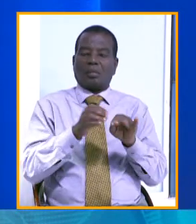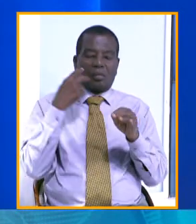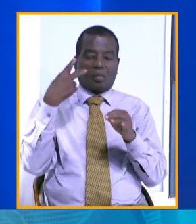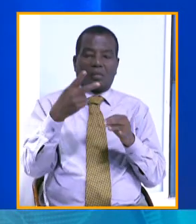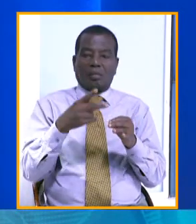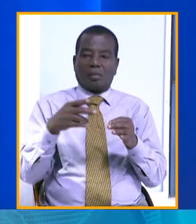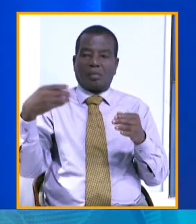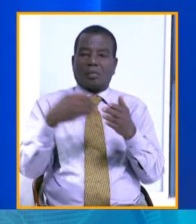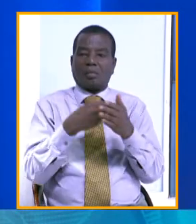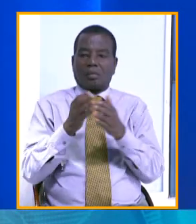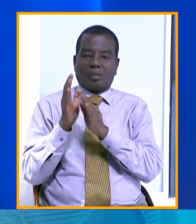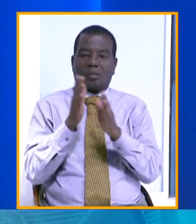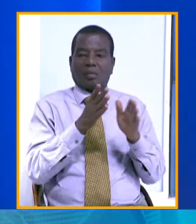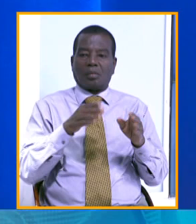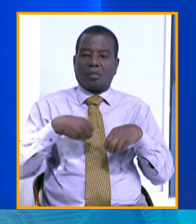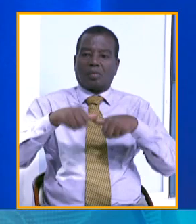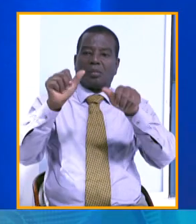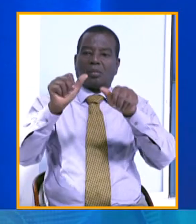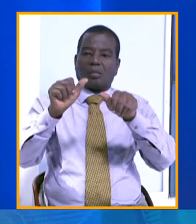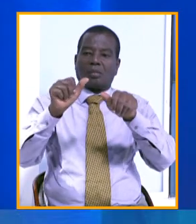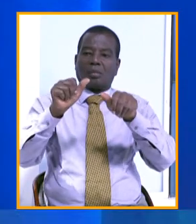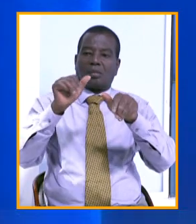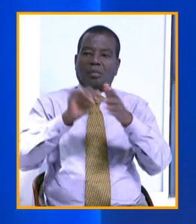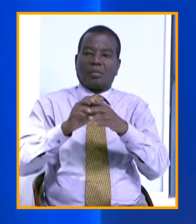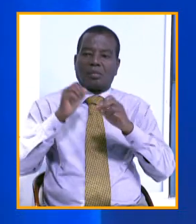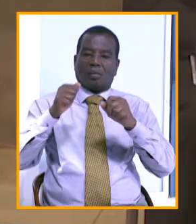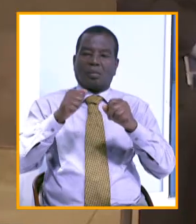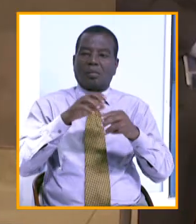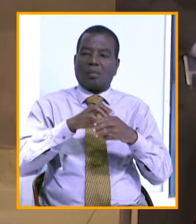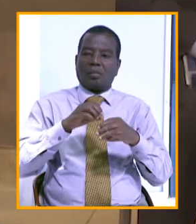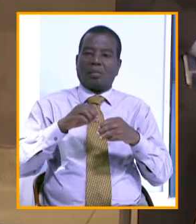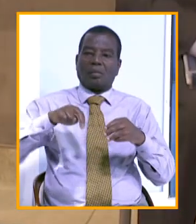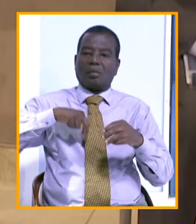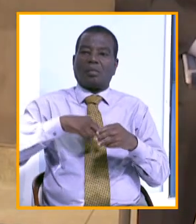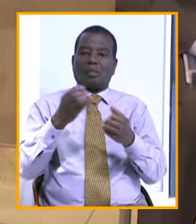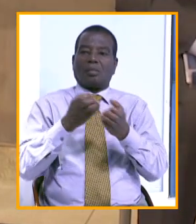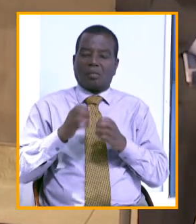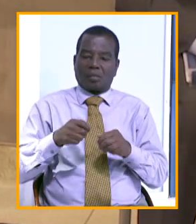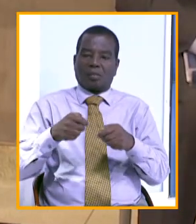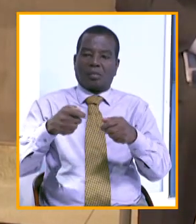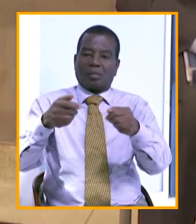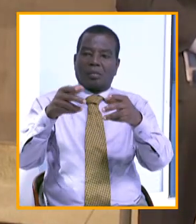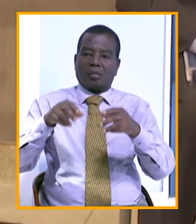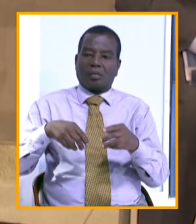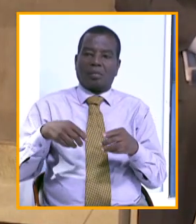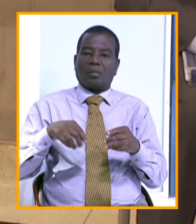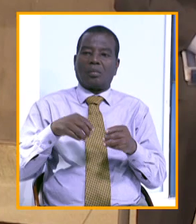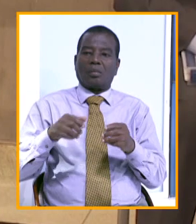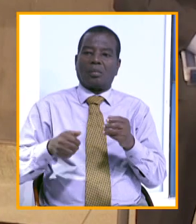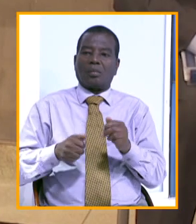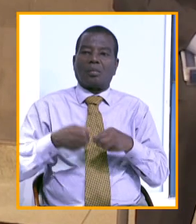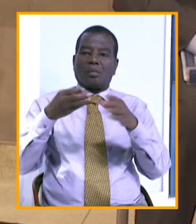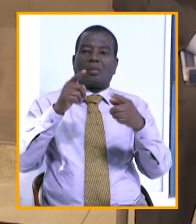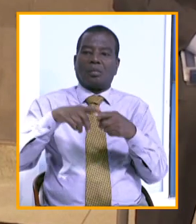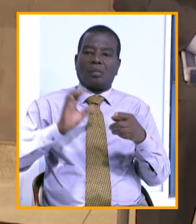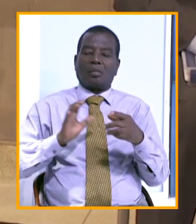nouvel horizon. Nous voulons continuer cette dynamique extraordinaire et nous voulons même l'accélérer. Nous voulons aller plus avant pour donner à